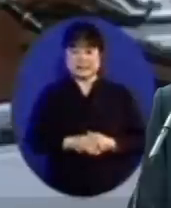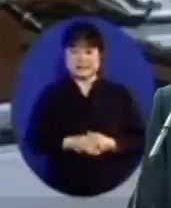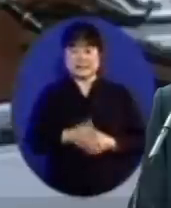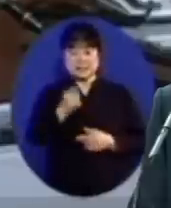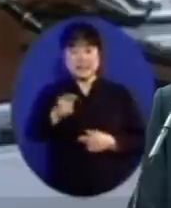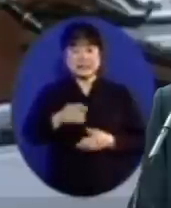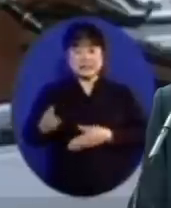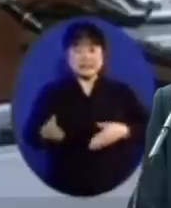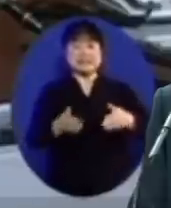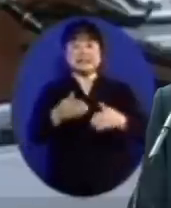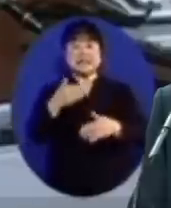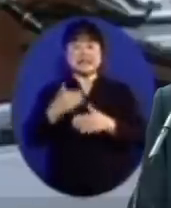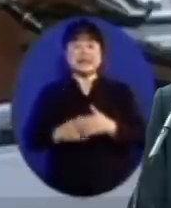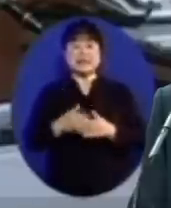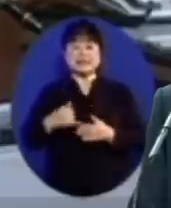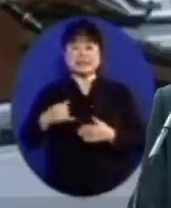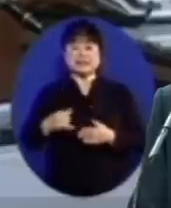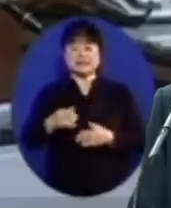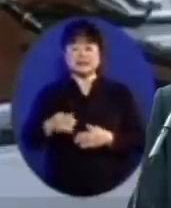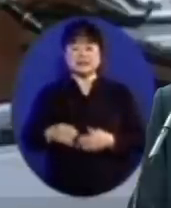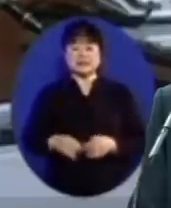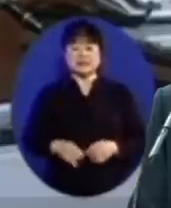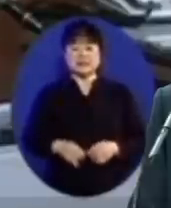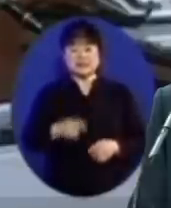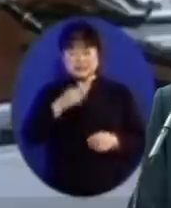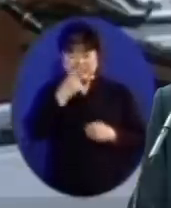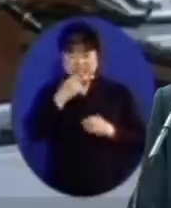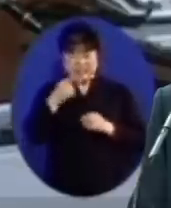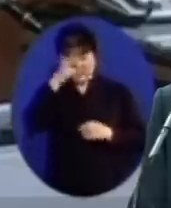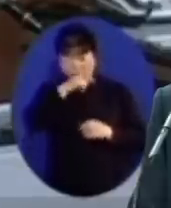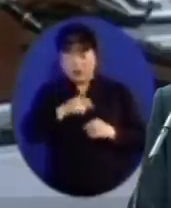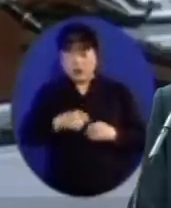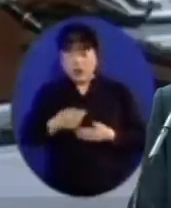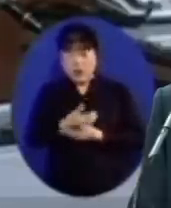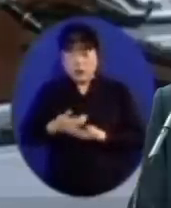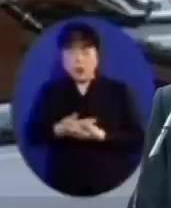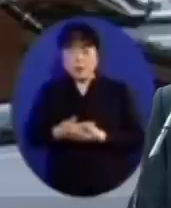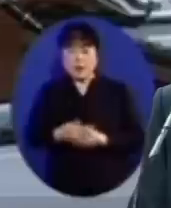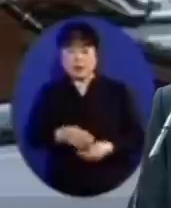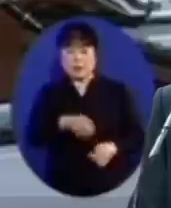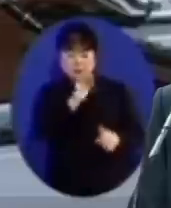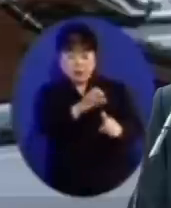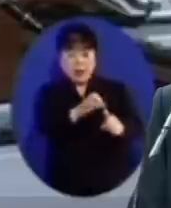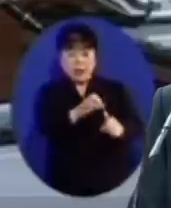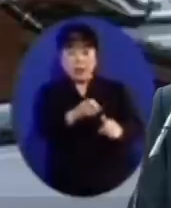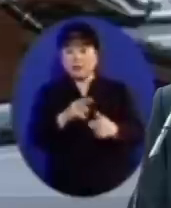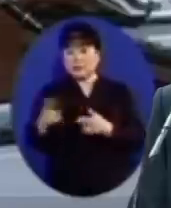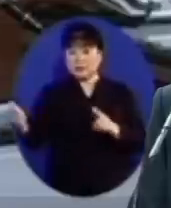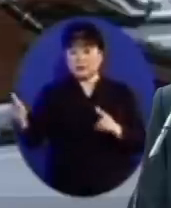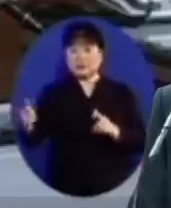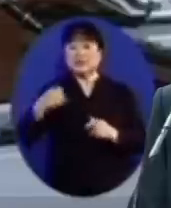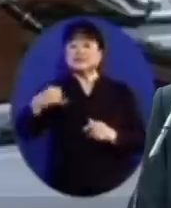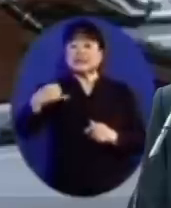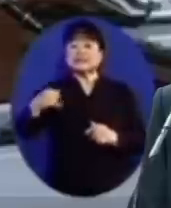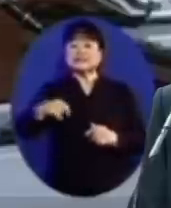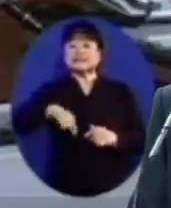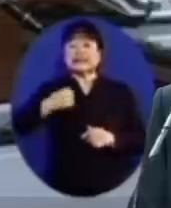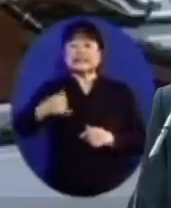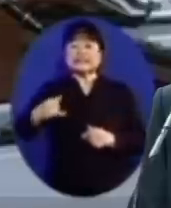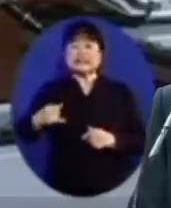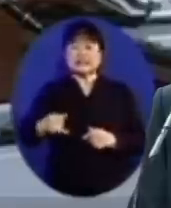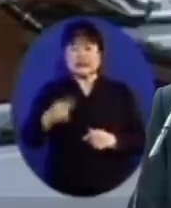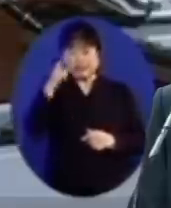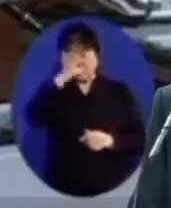당신 길거리에 나무 자식 흙탕에 놓는 것 보고서 징계합니까? 지나가지요. 자기 자식